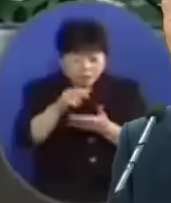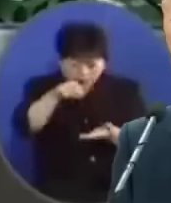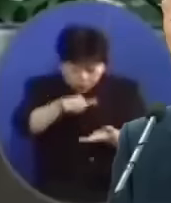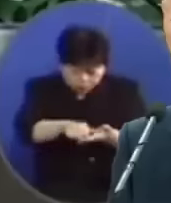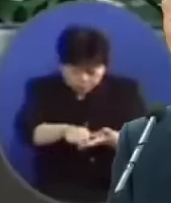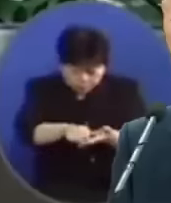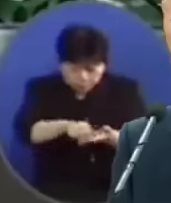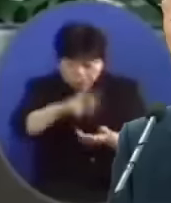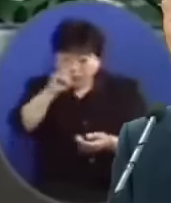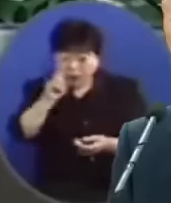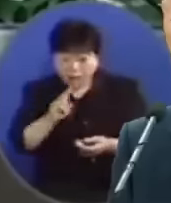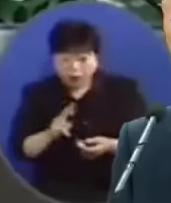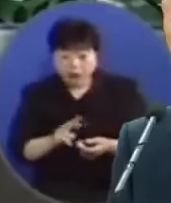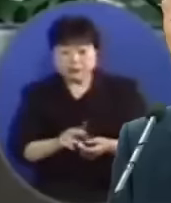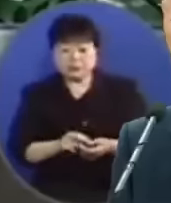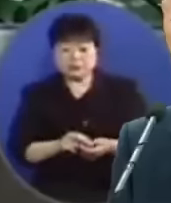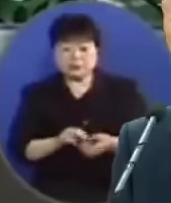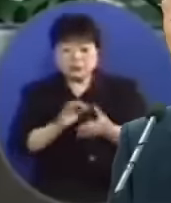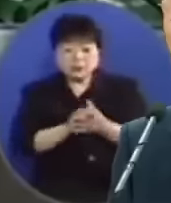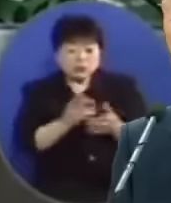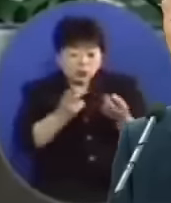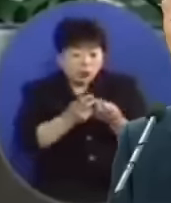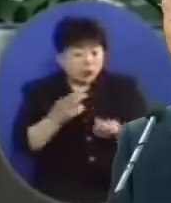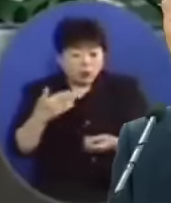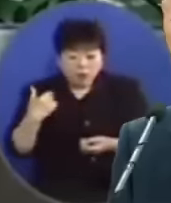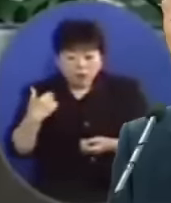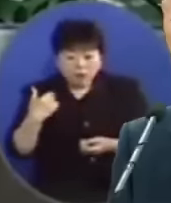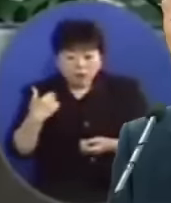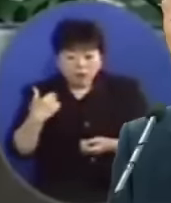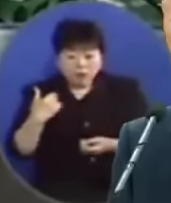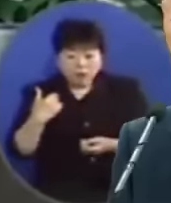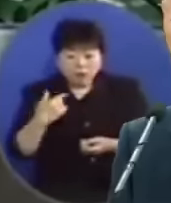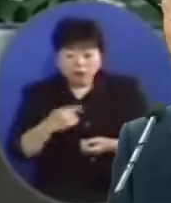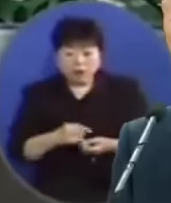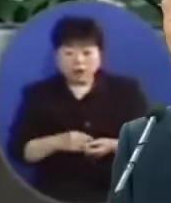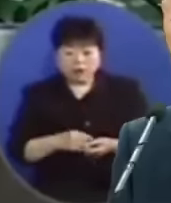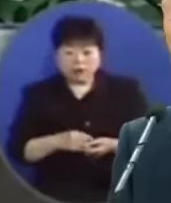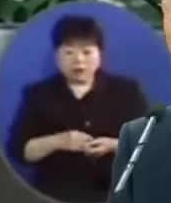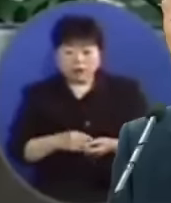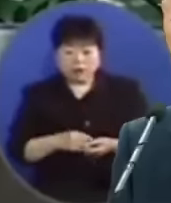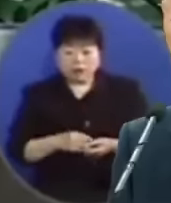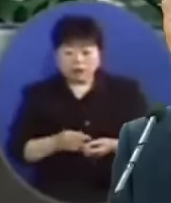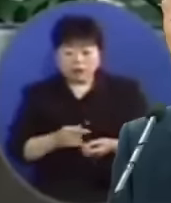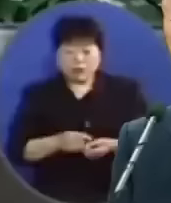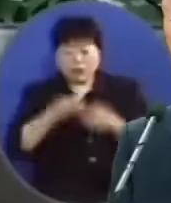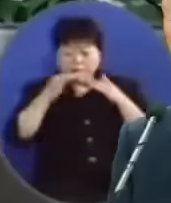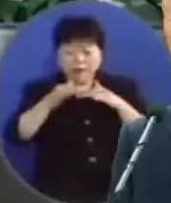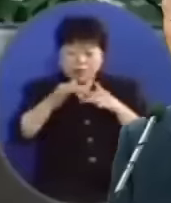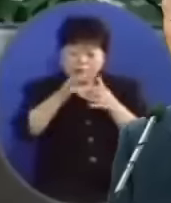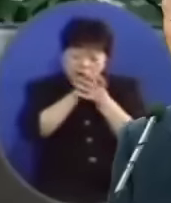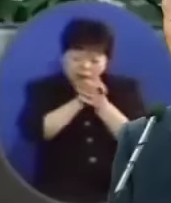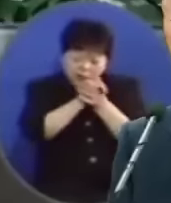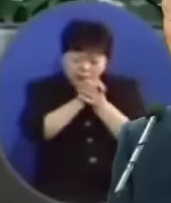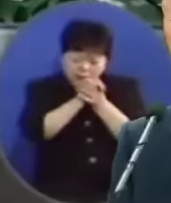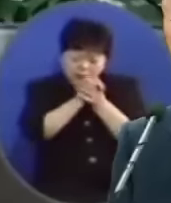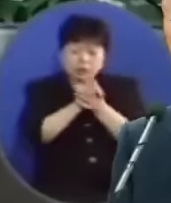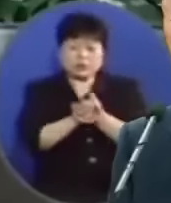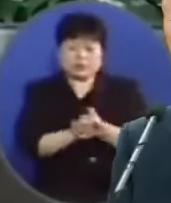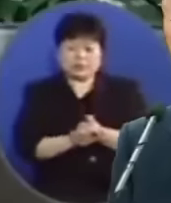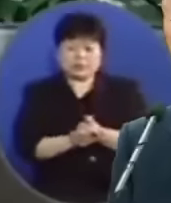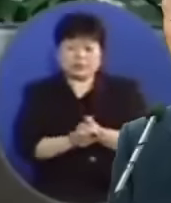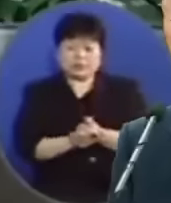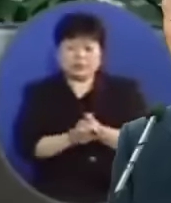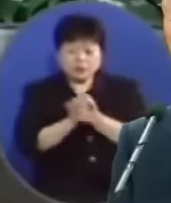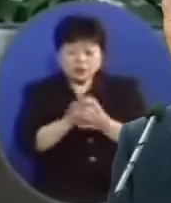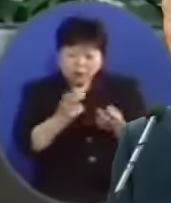엎드리는데 무엇을 할지 몰라요. 멍합니다. 그럴 때 방언으로 기도를 쏟아놓으면 우리가